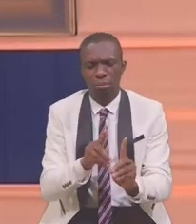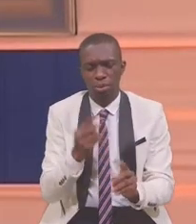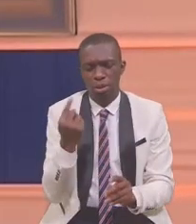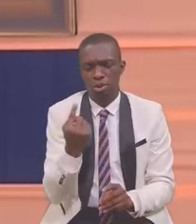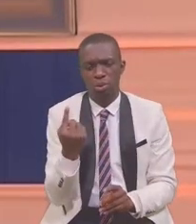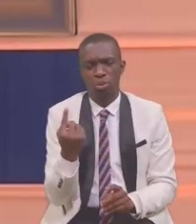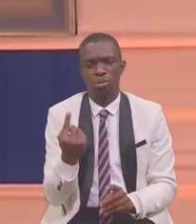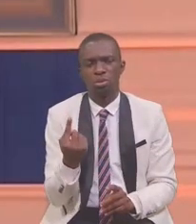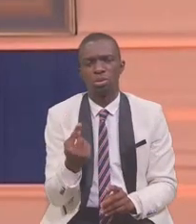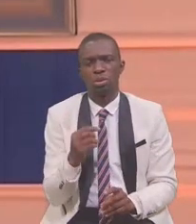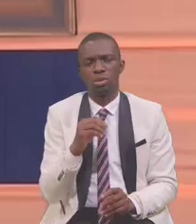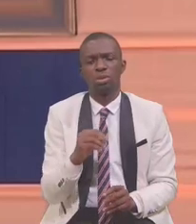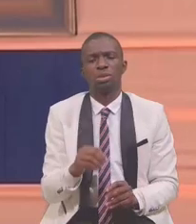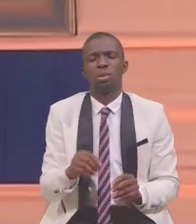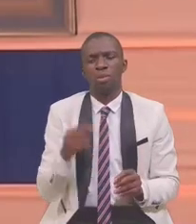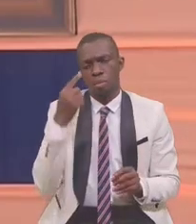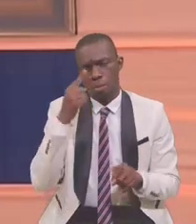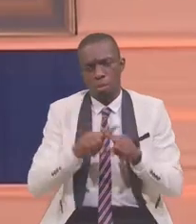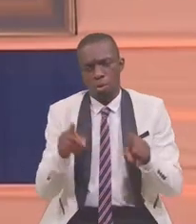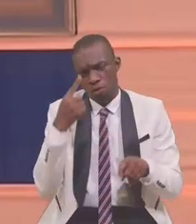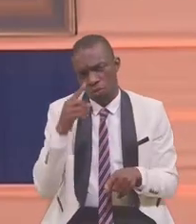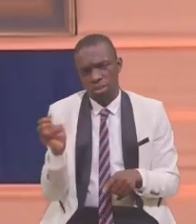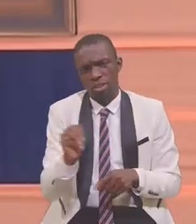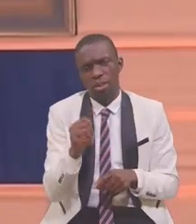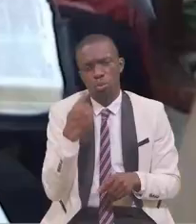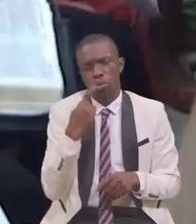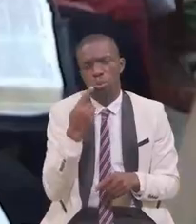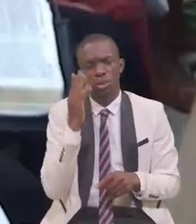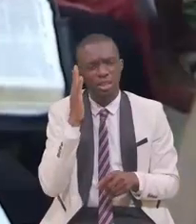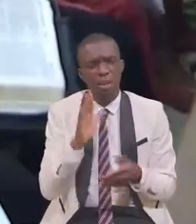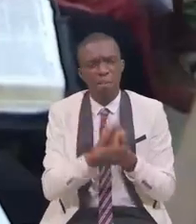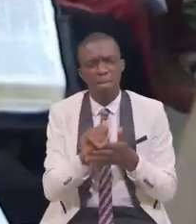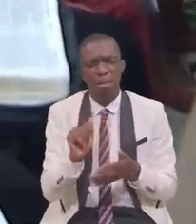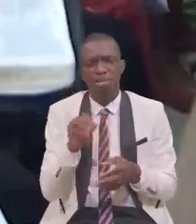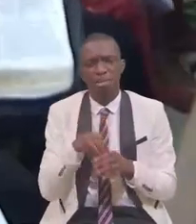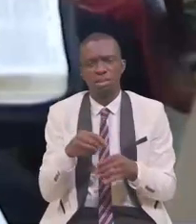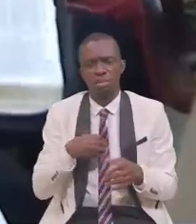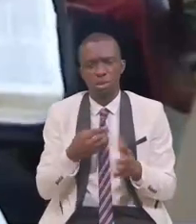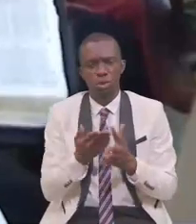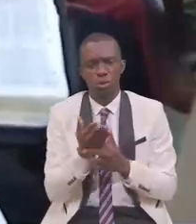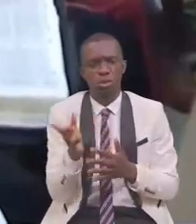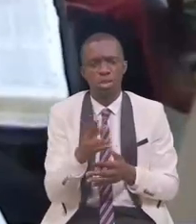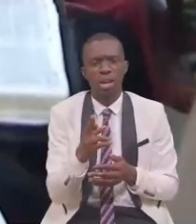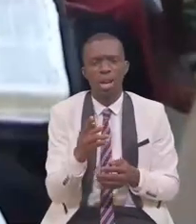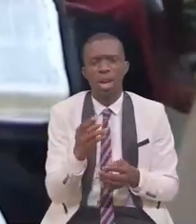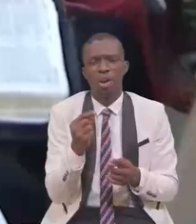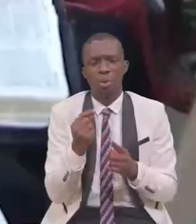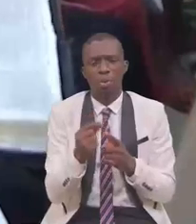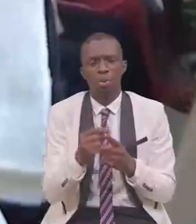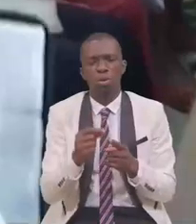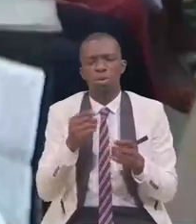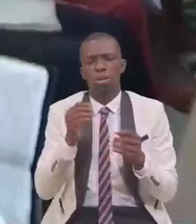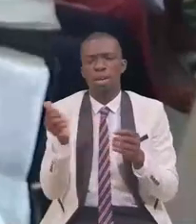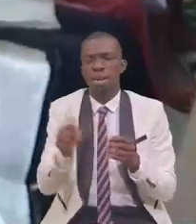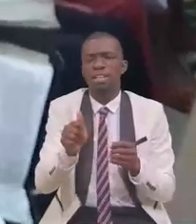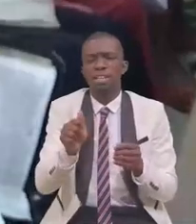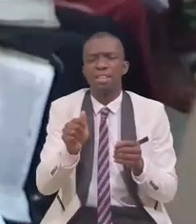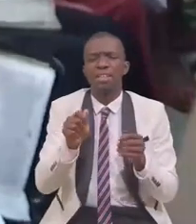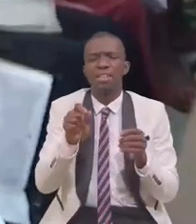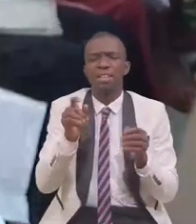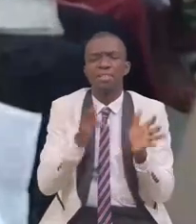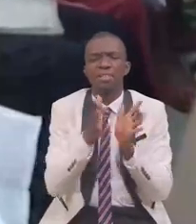mais encore pour ceux qui croiront en moi par leur parole. Y a-t-il un croyant ici ce jour? Dieu merci, il prie pour